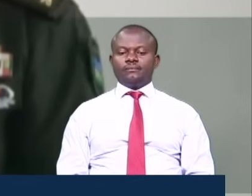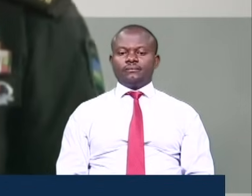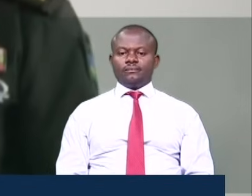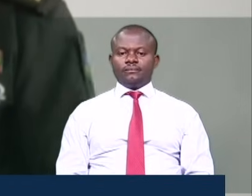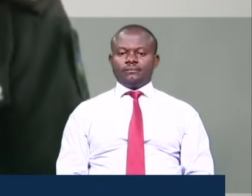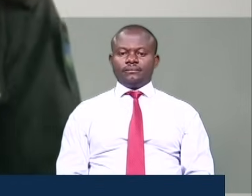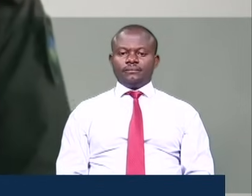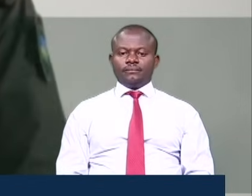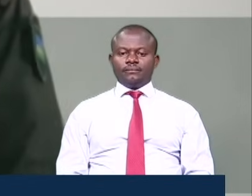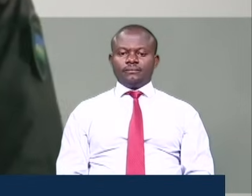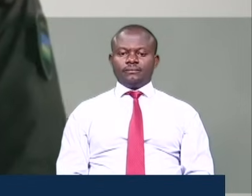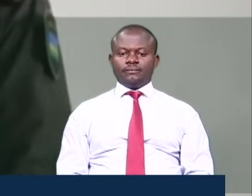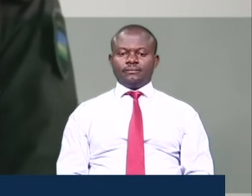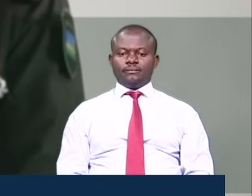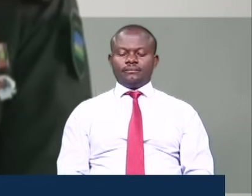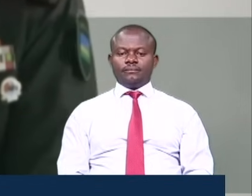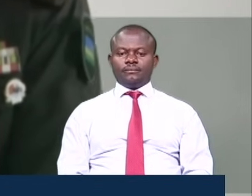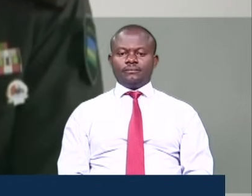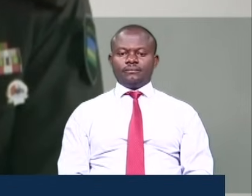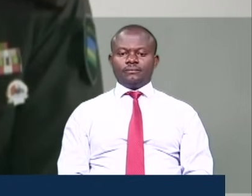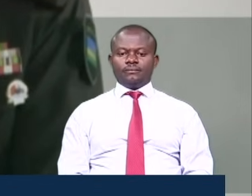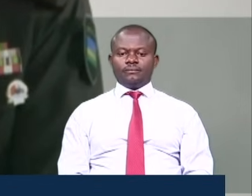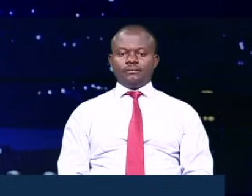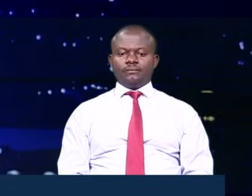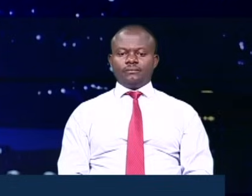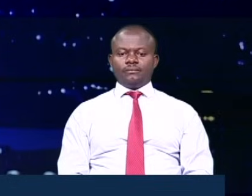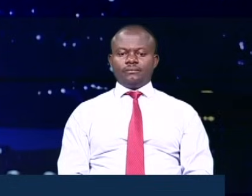ideas that define the world today.